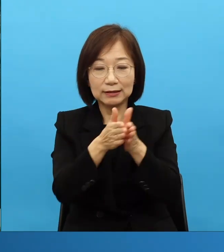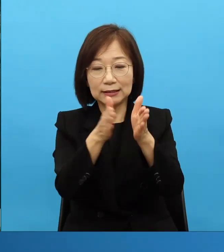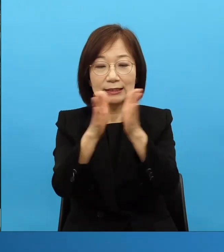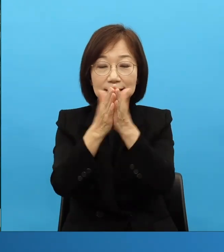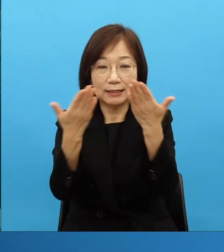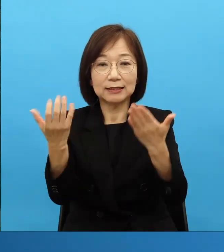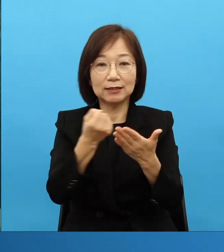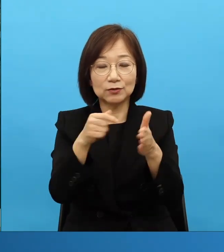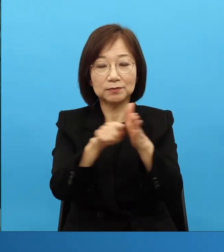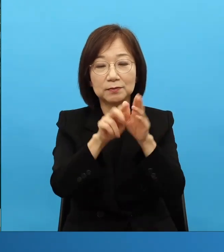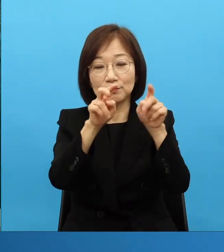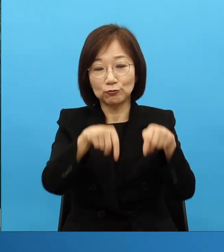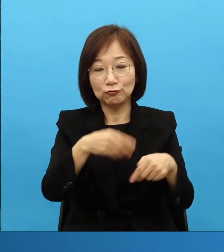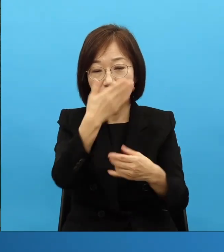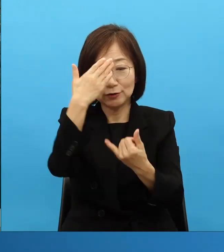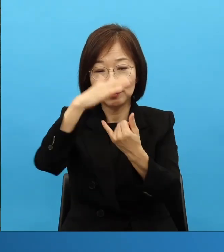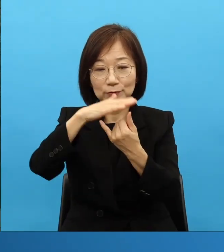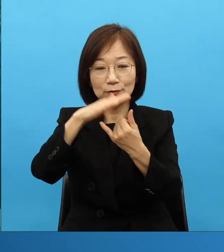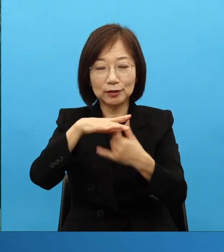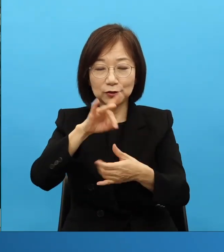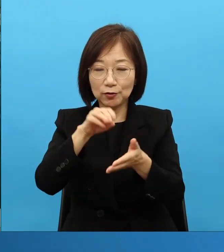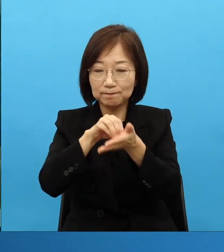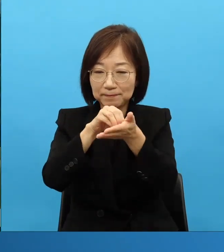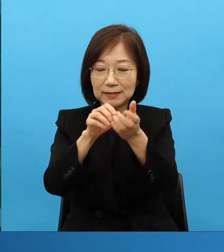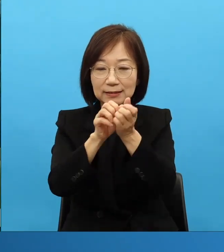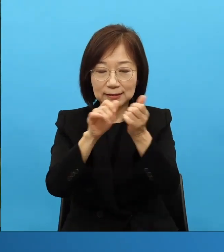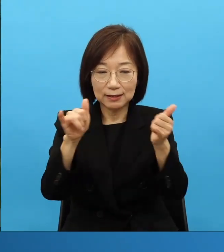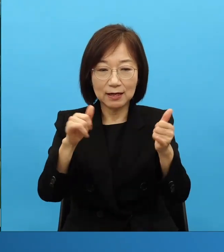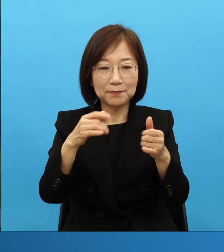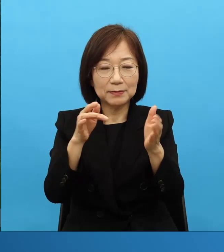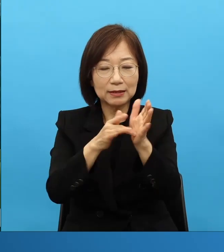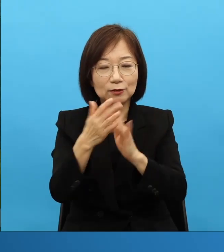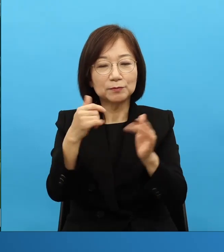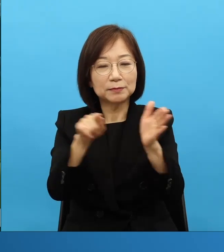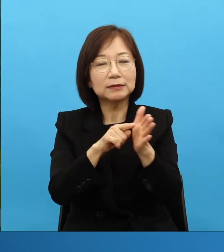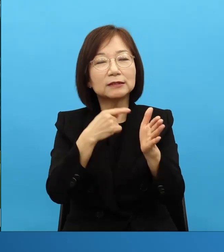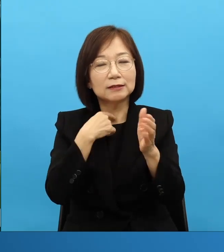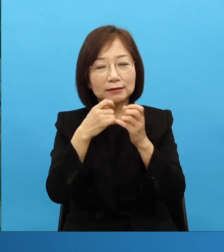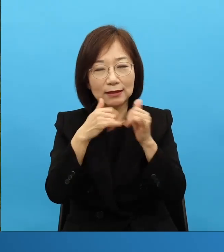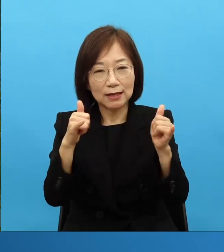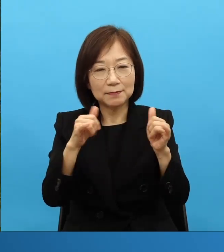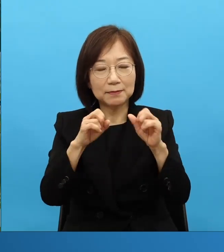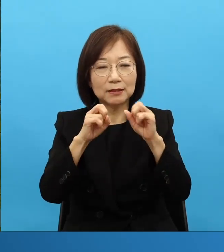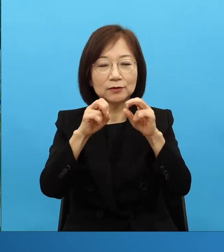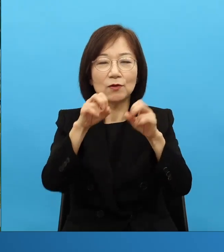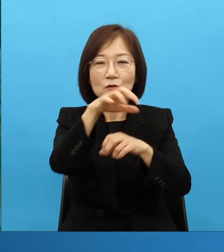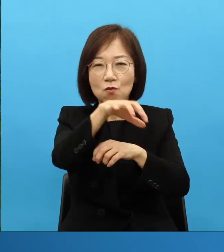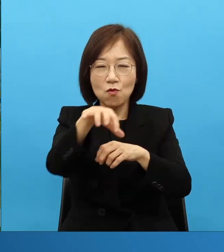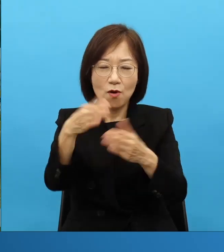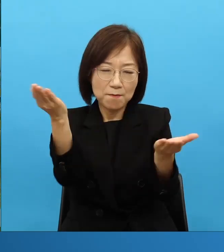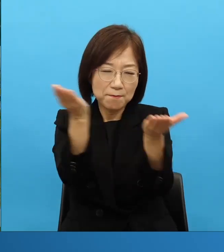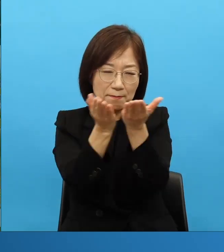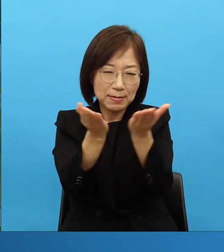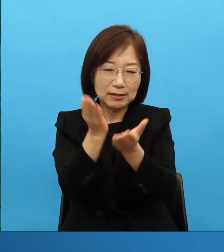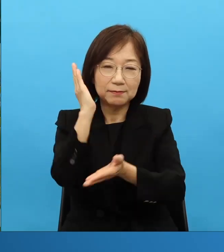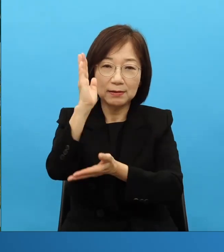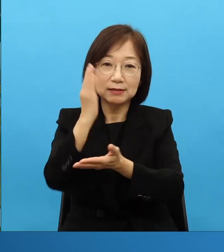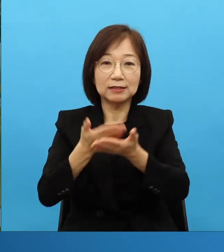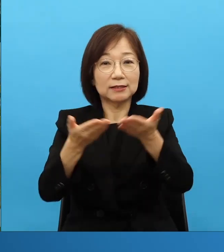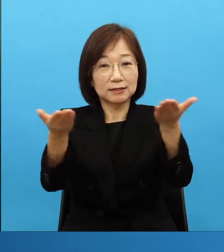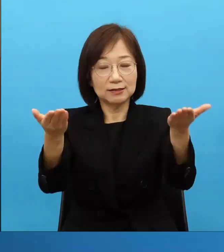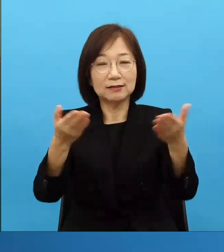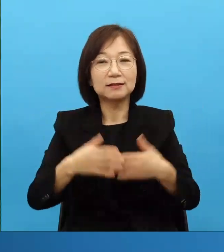불신자, 청소년, 새신자, 기존 신자, 사역자, 선교 현장 등 대상에 맞는 메시지가 선포됩니다.